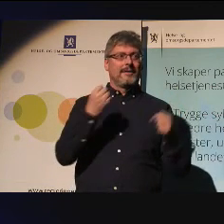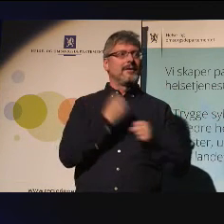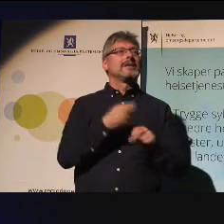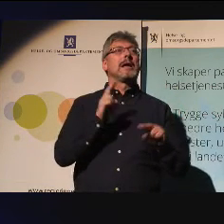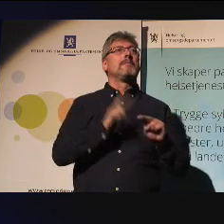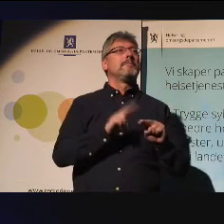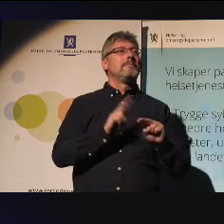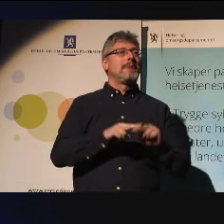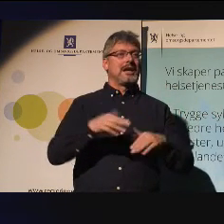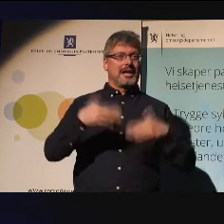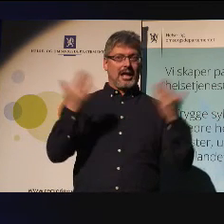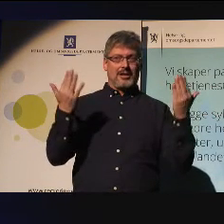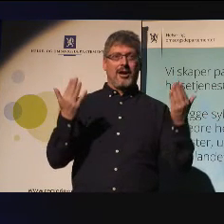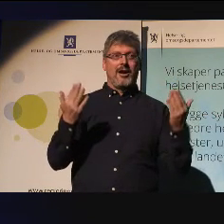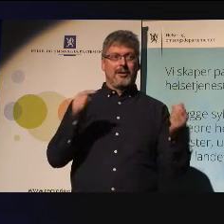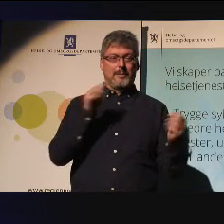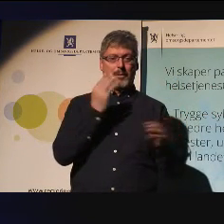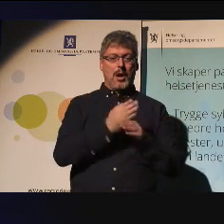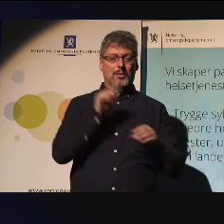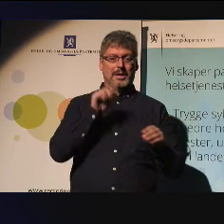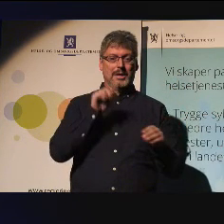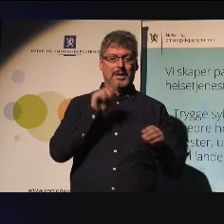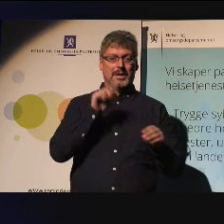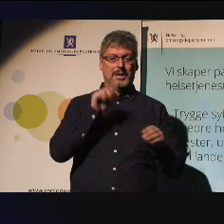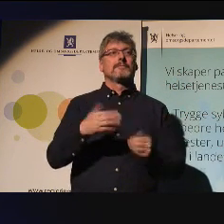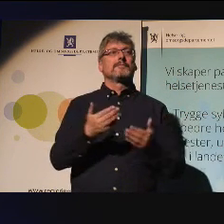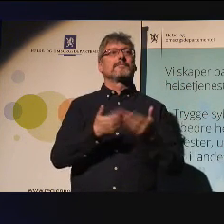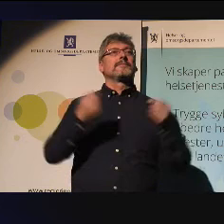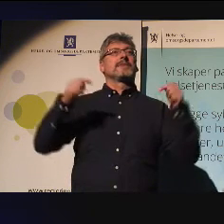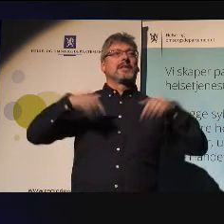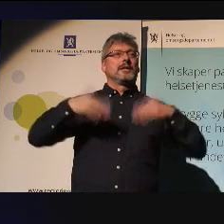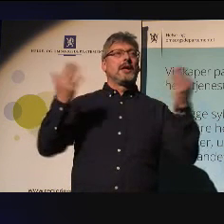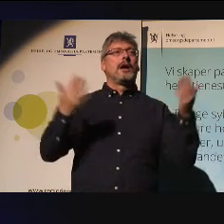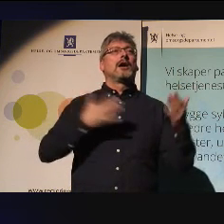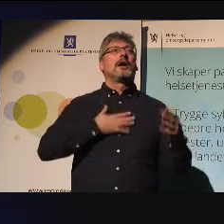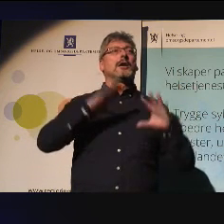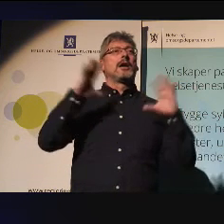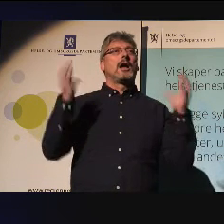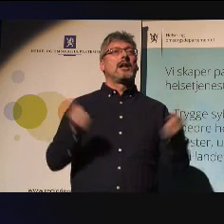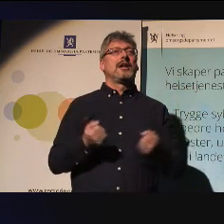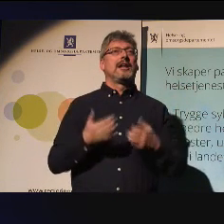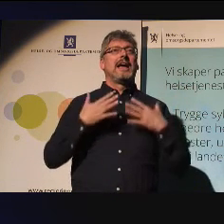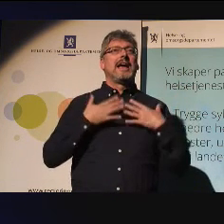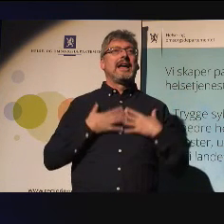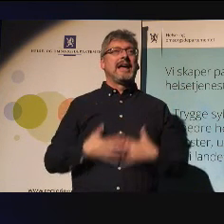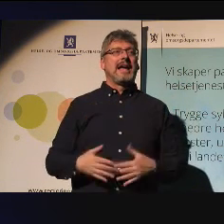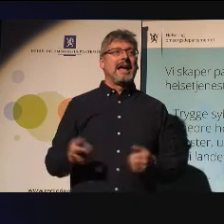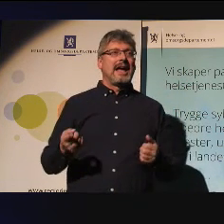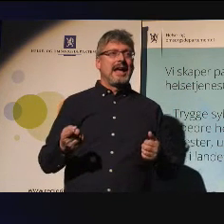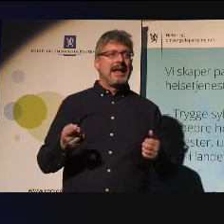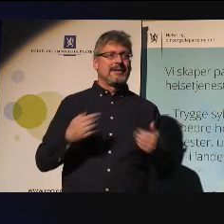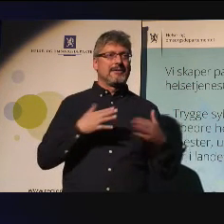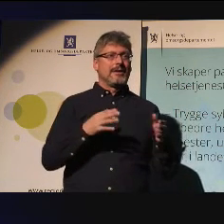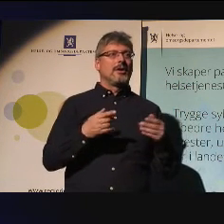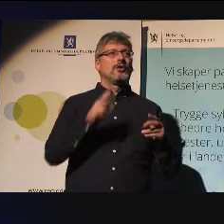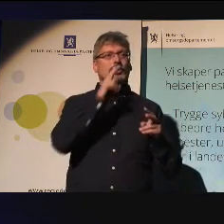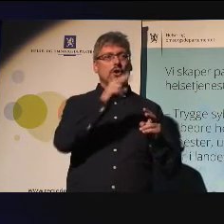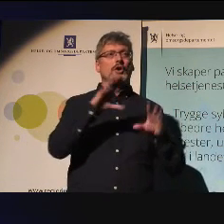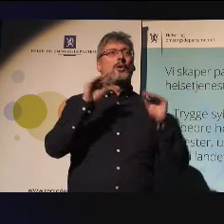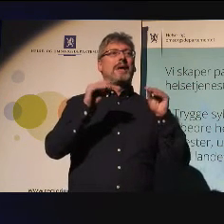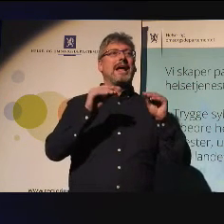merkedag akkurat på dette området. For i dag har alle helseforetakene nye og bedre